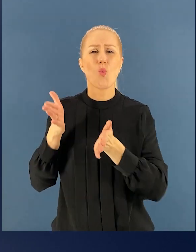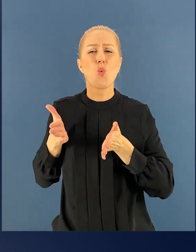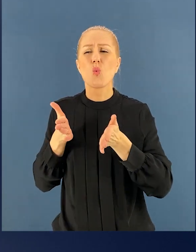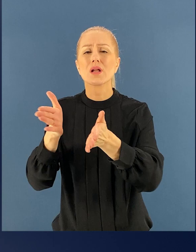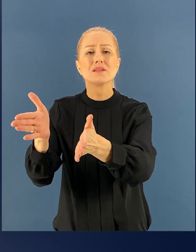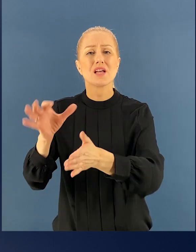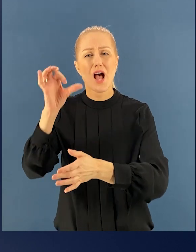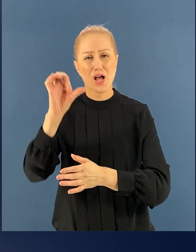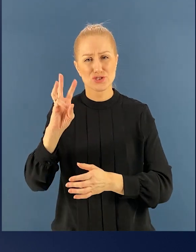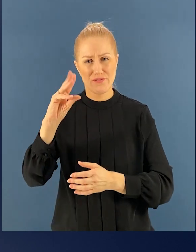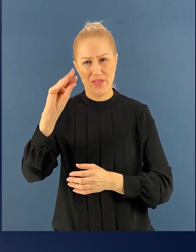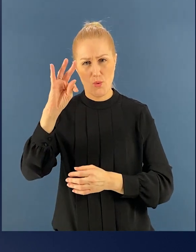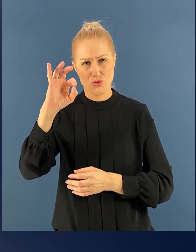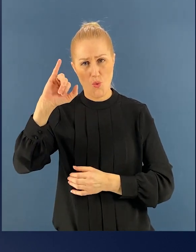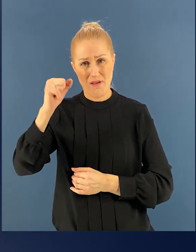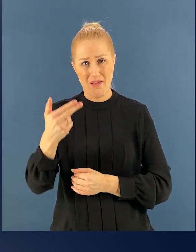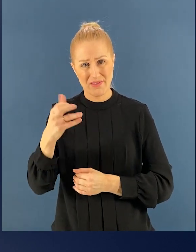Polski.